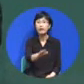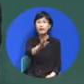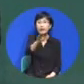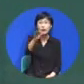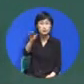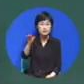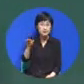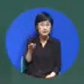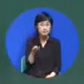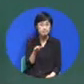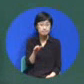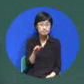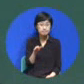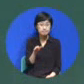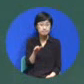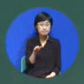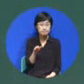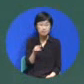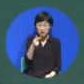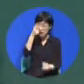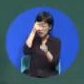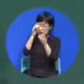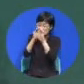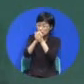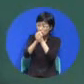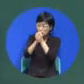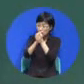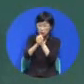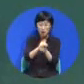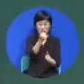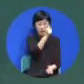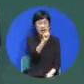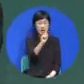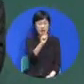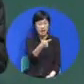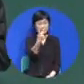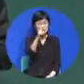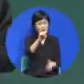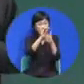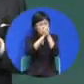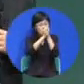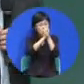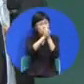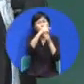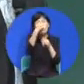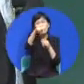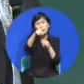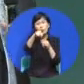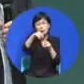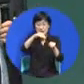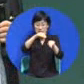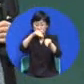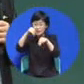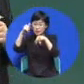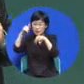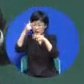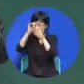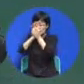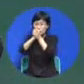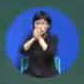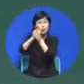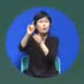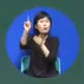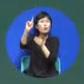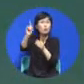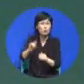믿음을 어떤 기도를 한나가 했고 사무엘이 했나 말이에요. What kind of prayer of faith did Hannah give as well as